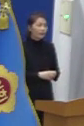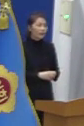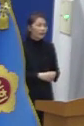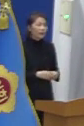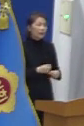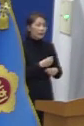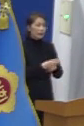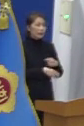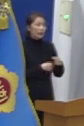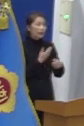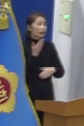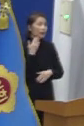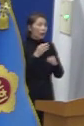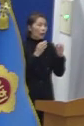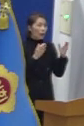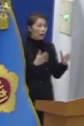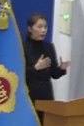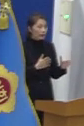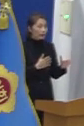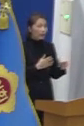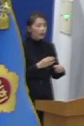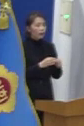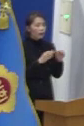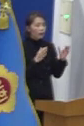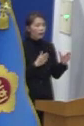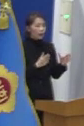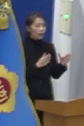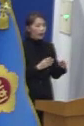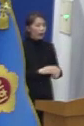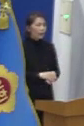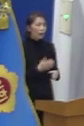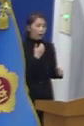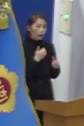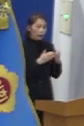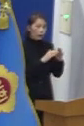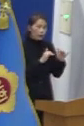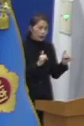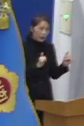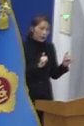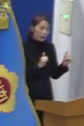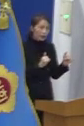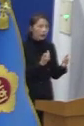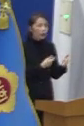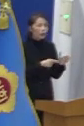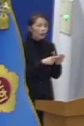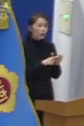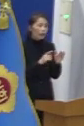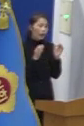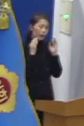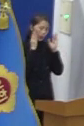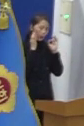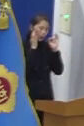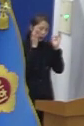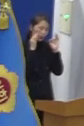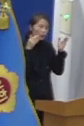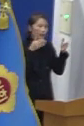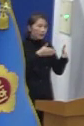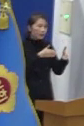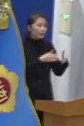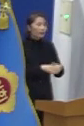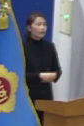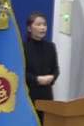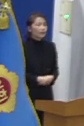의회는 소통과 협치를 통해 민생 안정과 미래 대비의 총력을 기울여왔습니다.